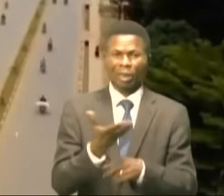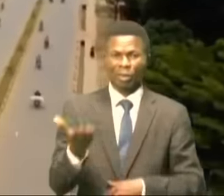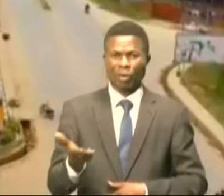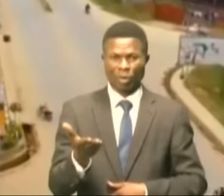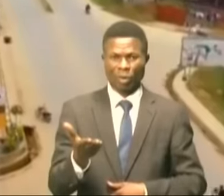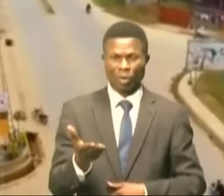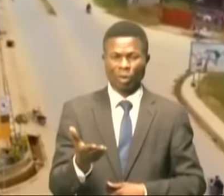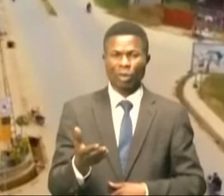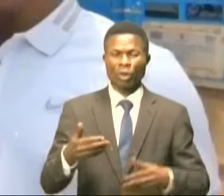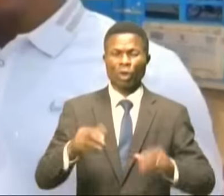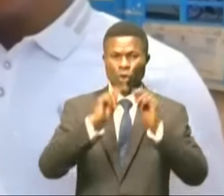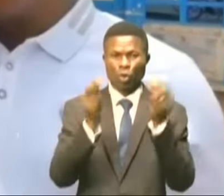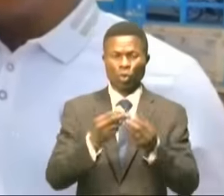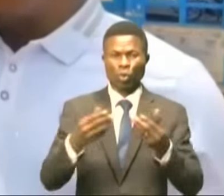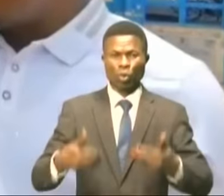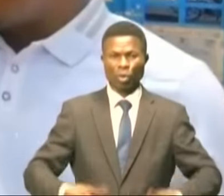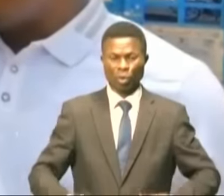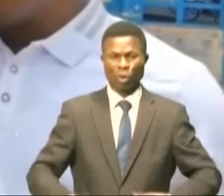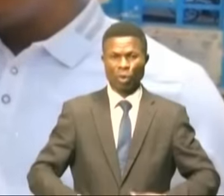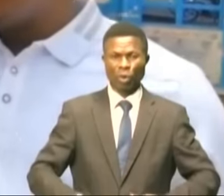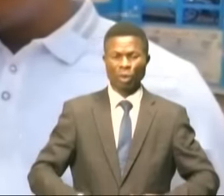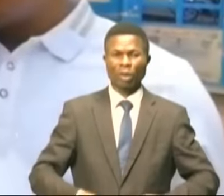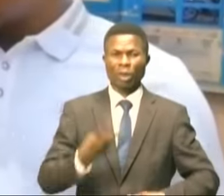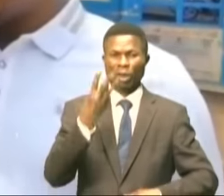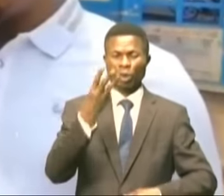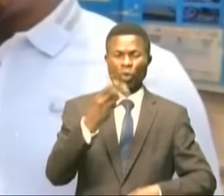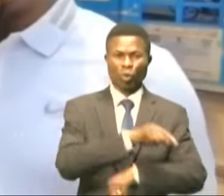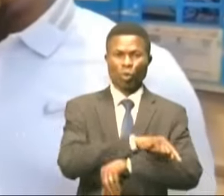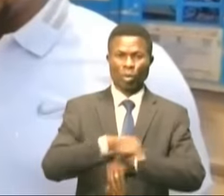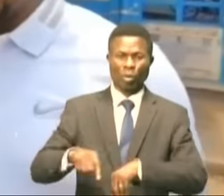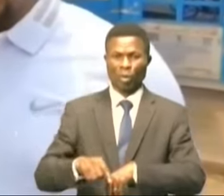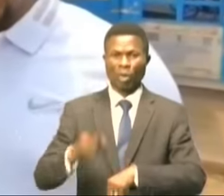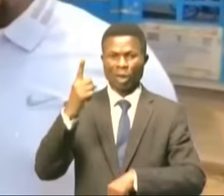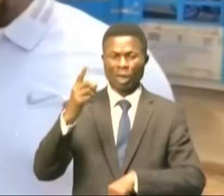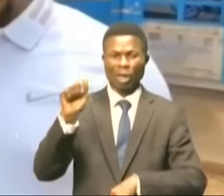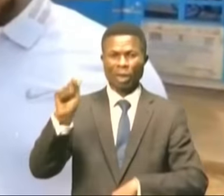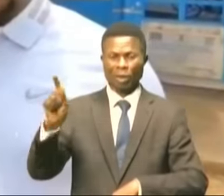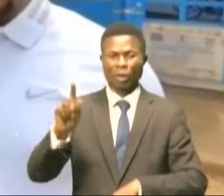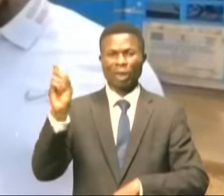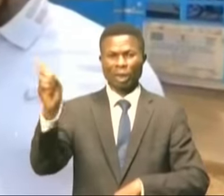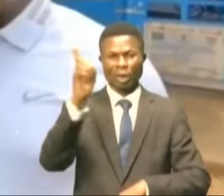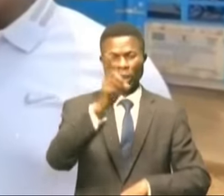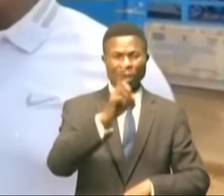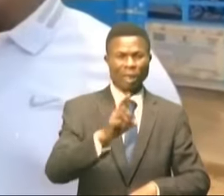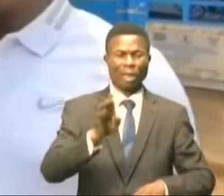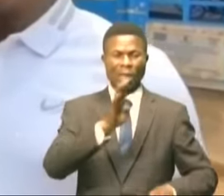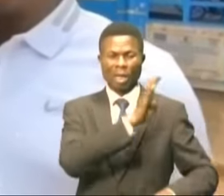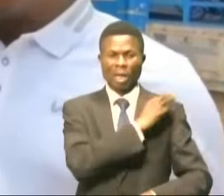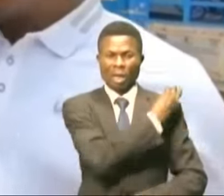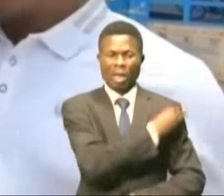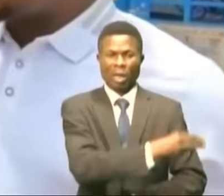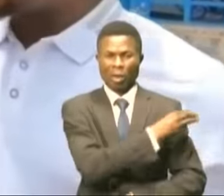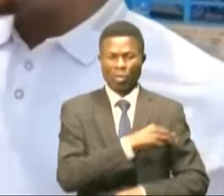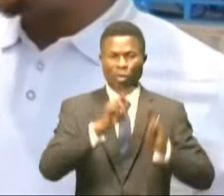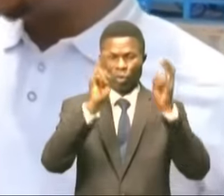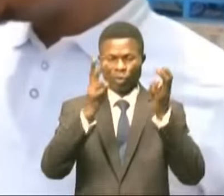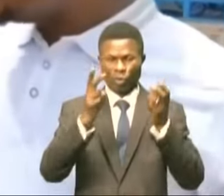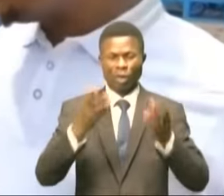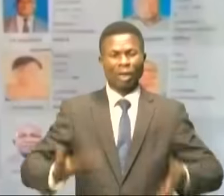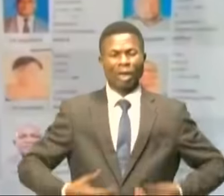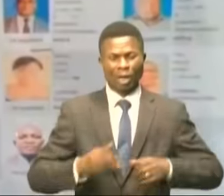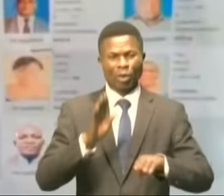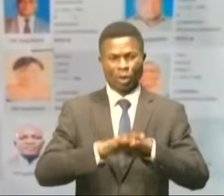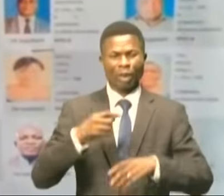jeune parti, on totalise trois sièges. Un à Arou, un à Bougnaville, un à Njougou, vraiment, c'est notre